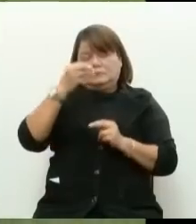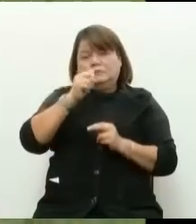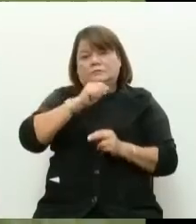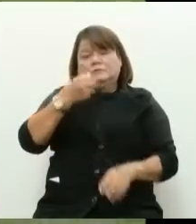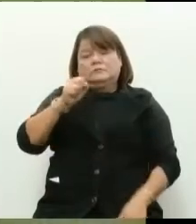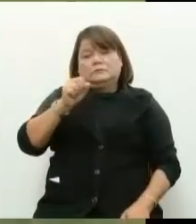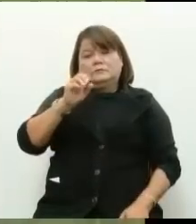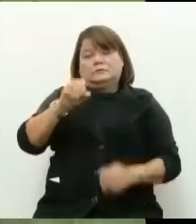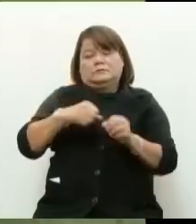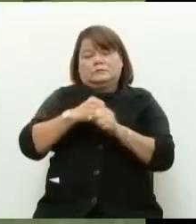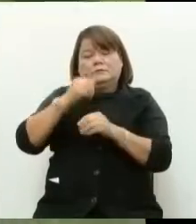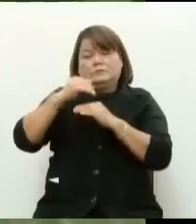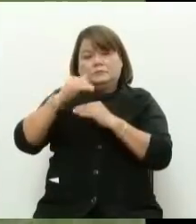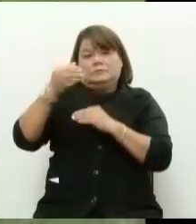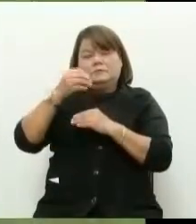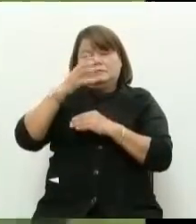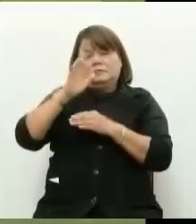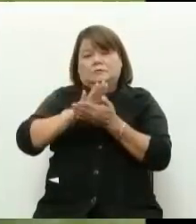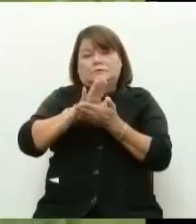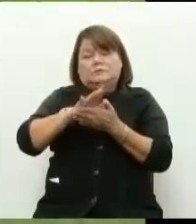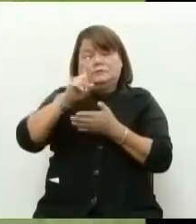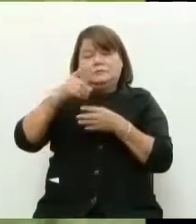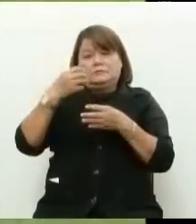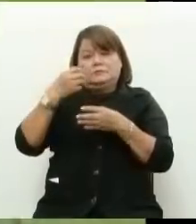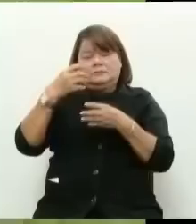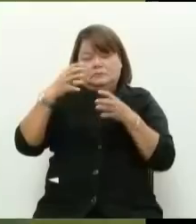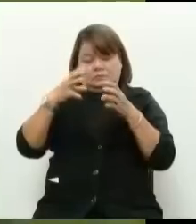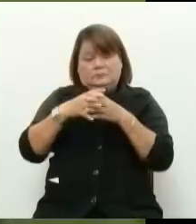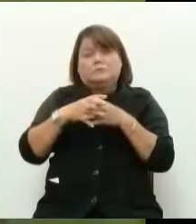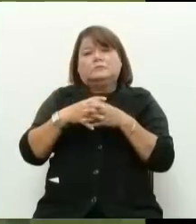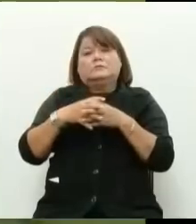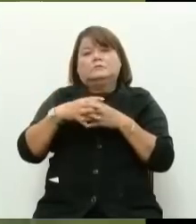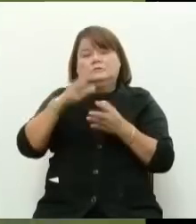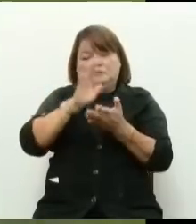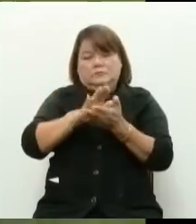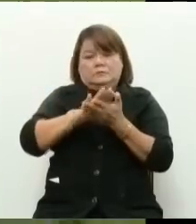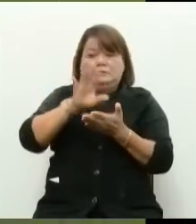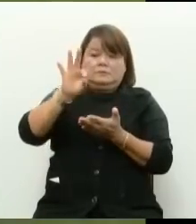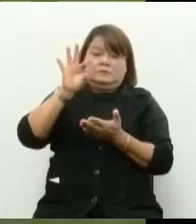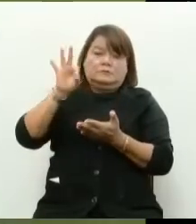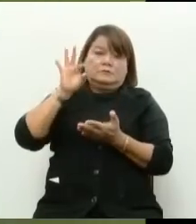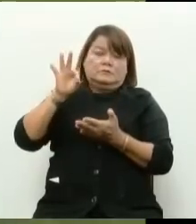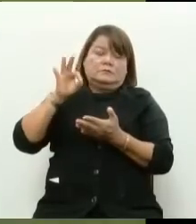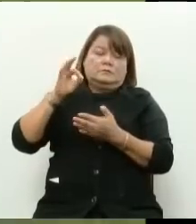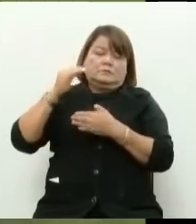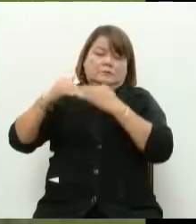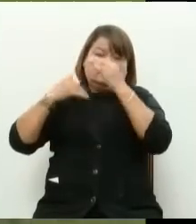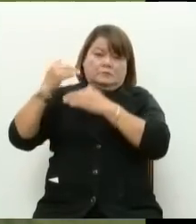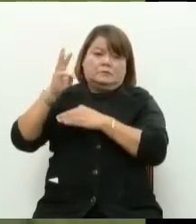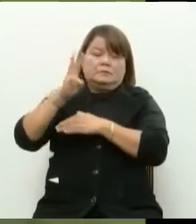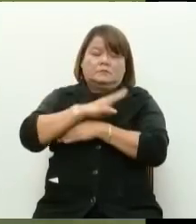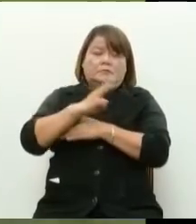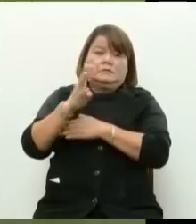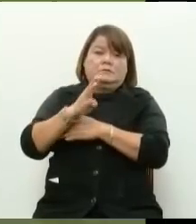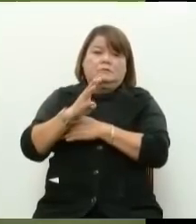น2โรงเรียนที่ได้รับการคัดเลือกเข้ารับการพัฒนาจากการเข้าร่วมคลินิกฟุตบอลเป็นเวลา4วัน